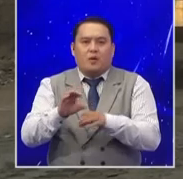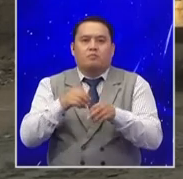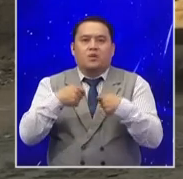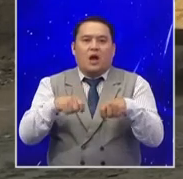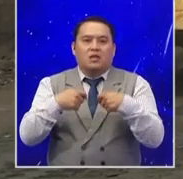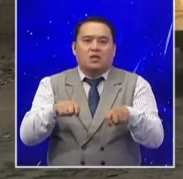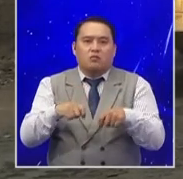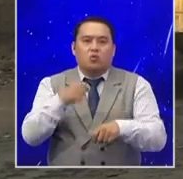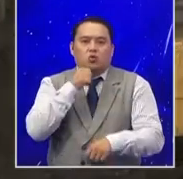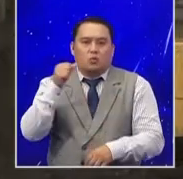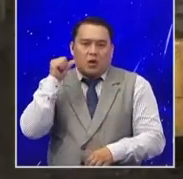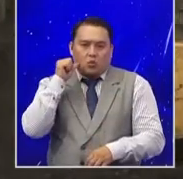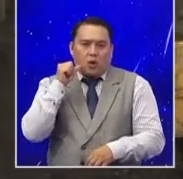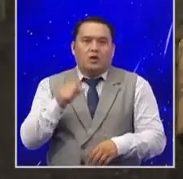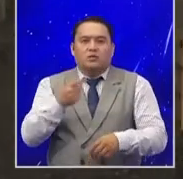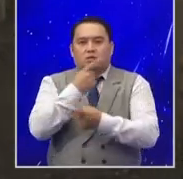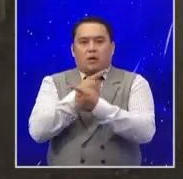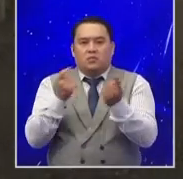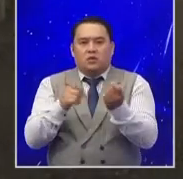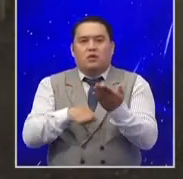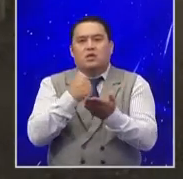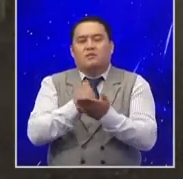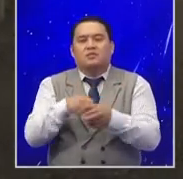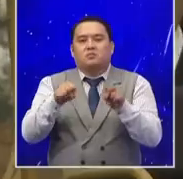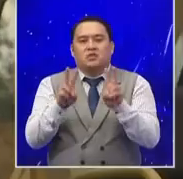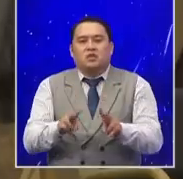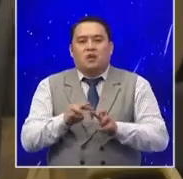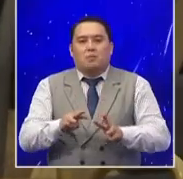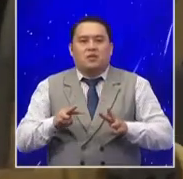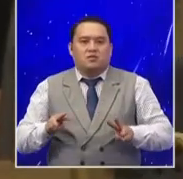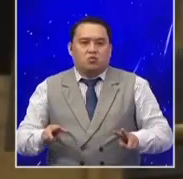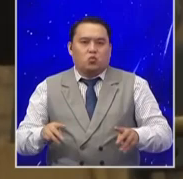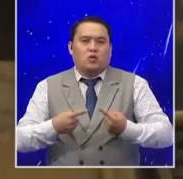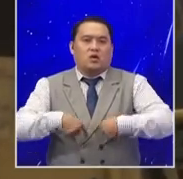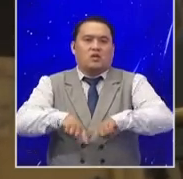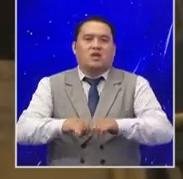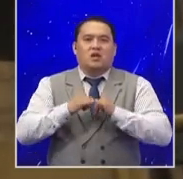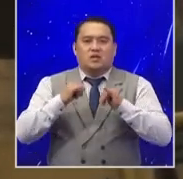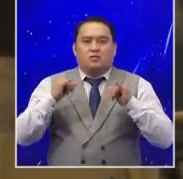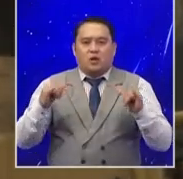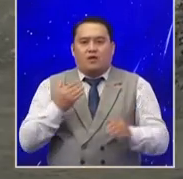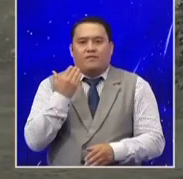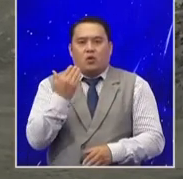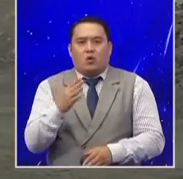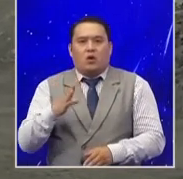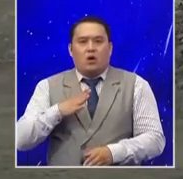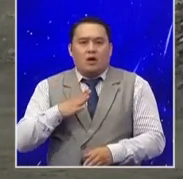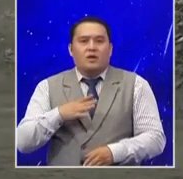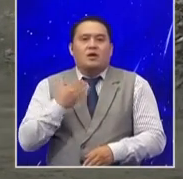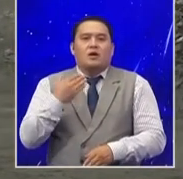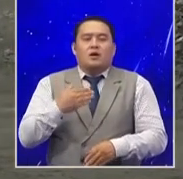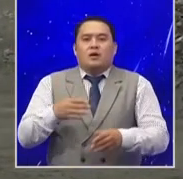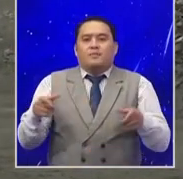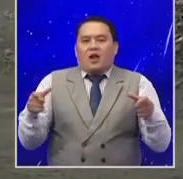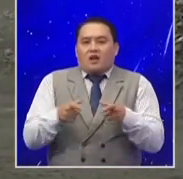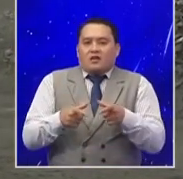продали за рубеж и в прошлом году. Об этом сообщил главный эксперт Министерства индустрии и инфраструктурного развития Саят Исатов. По его словам,